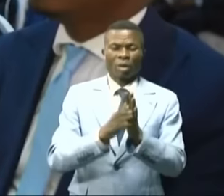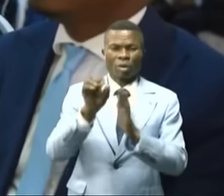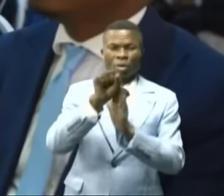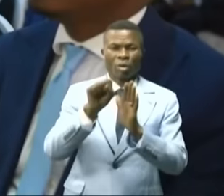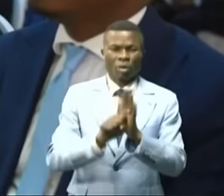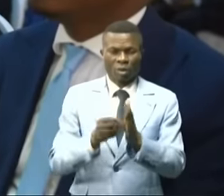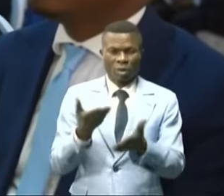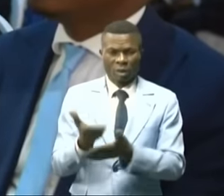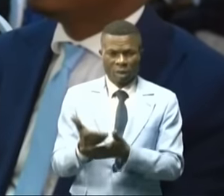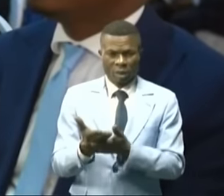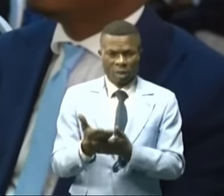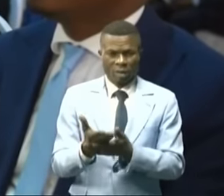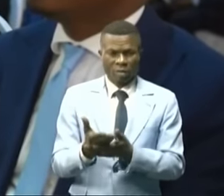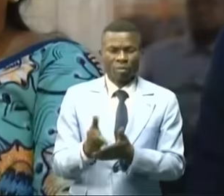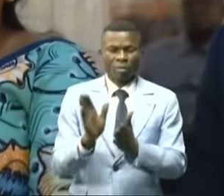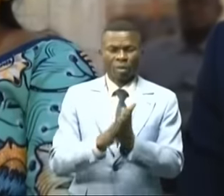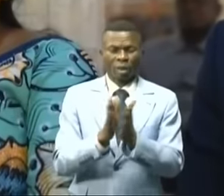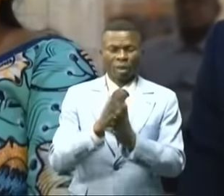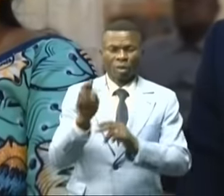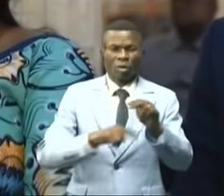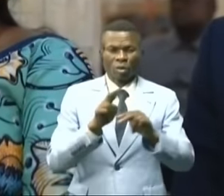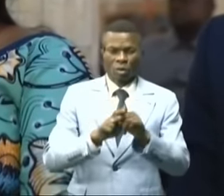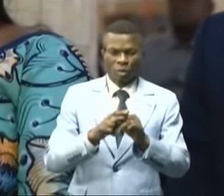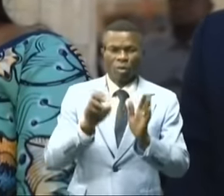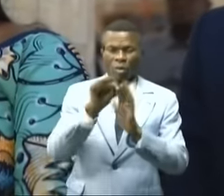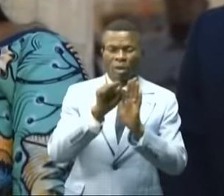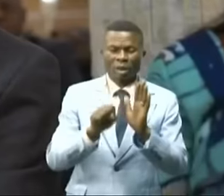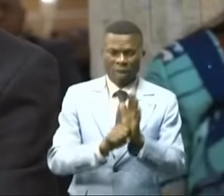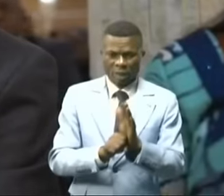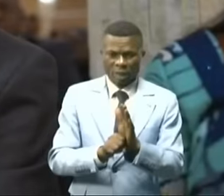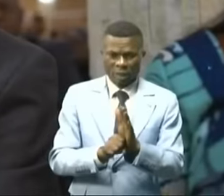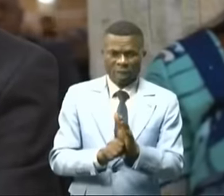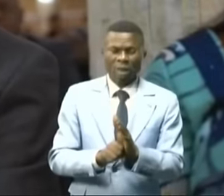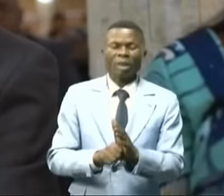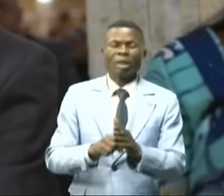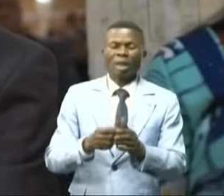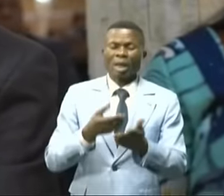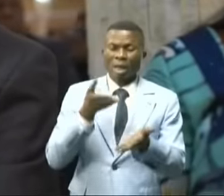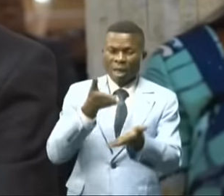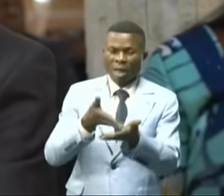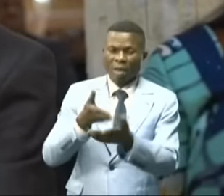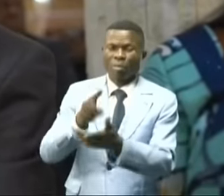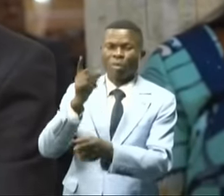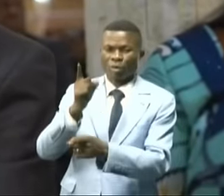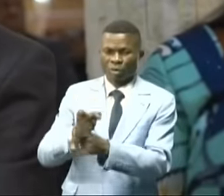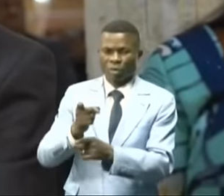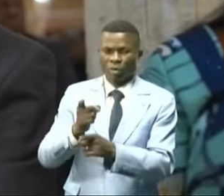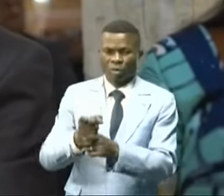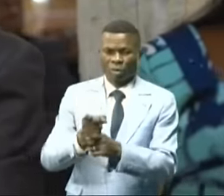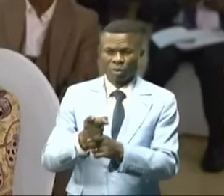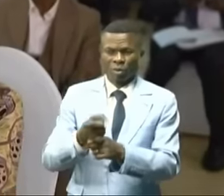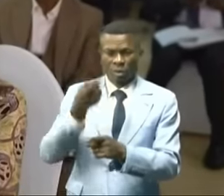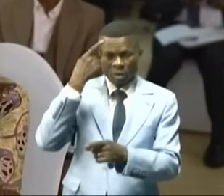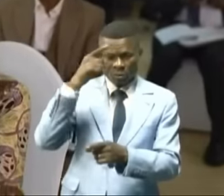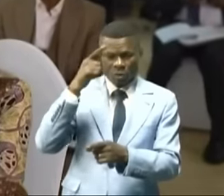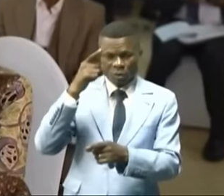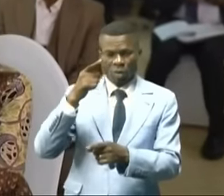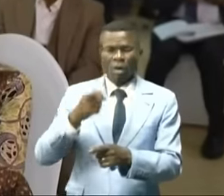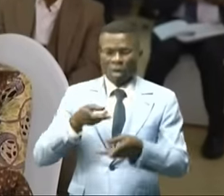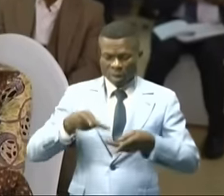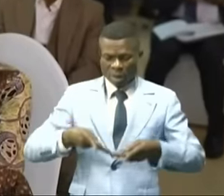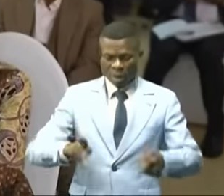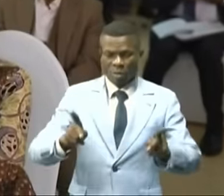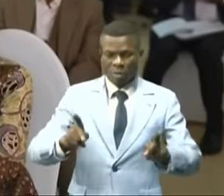techniciens de l'Institut national des statistiques, INES, constituent des indications essentielles qui doivent permettre